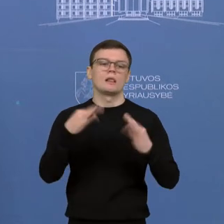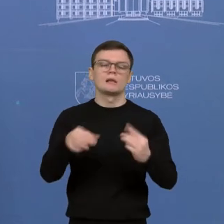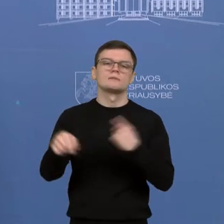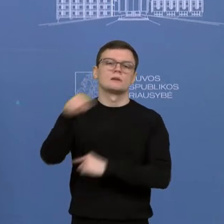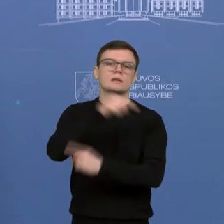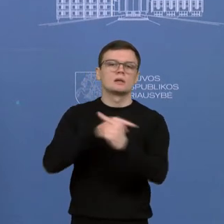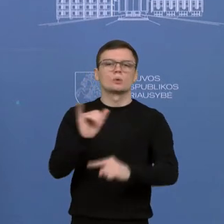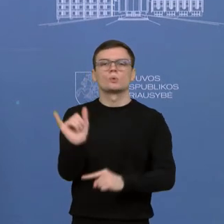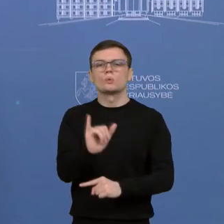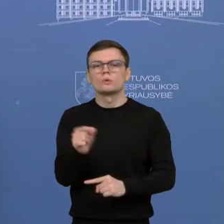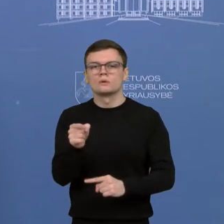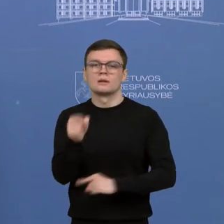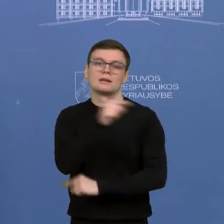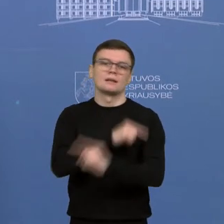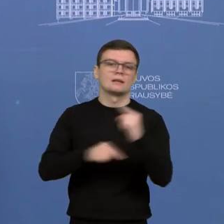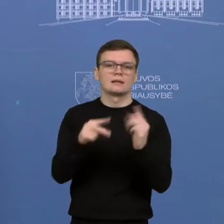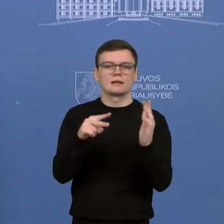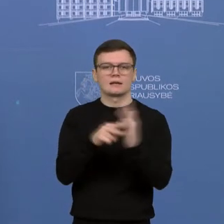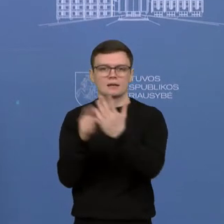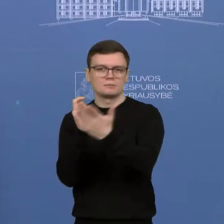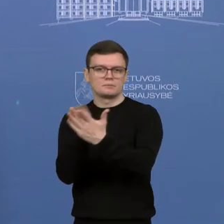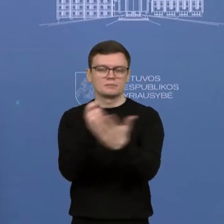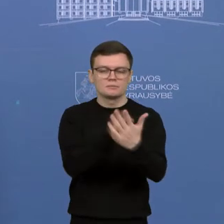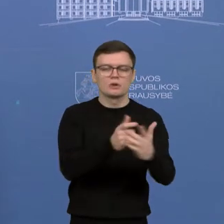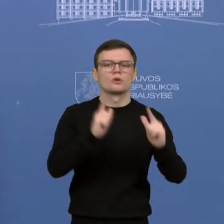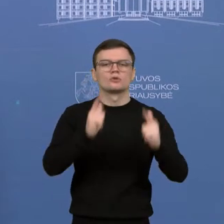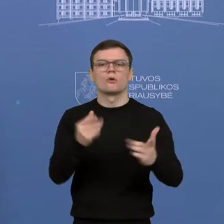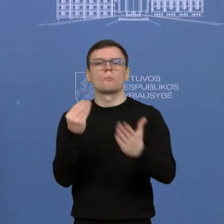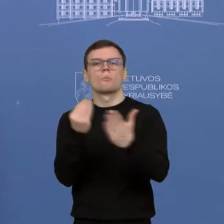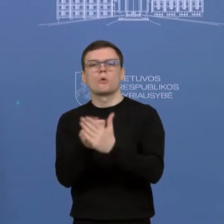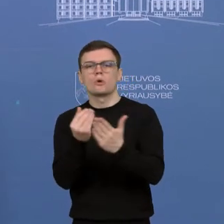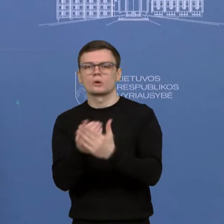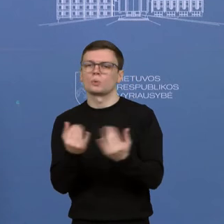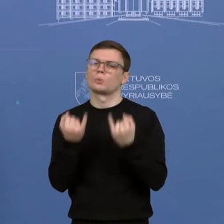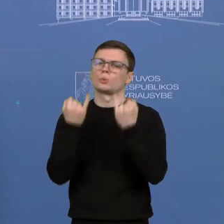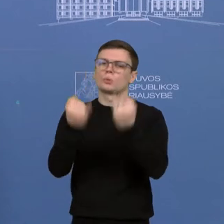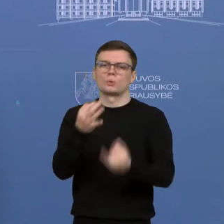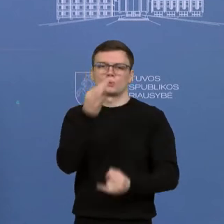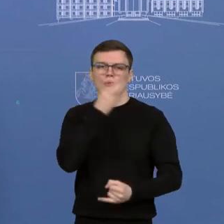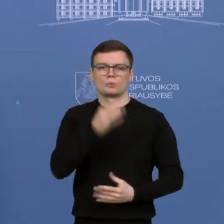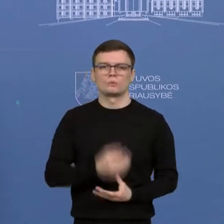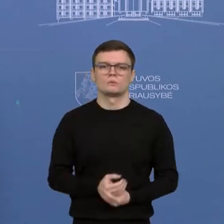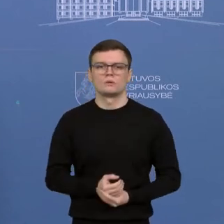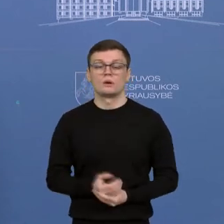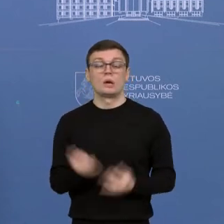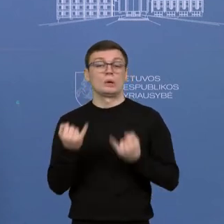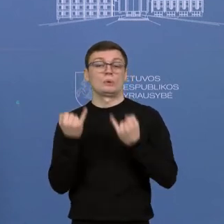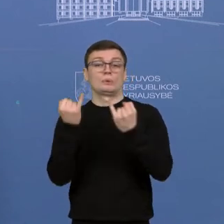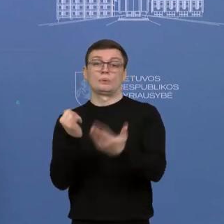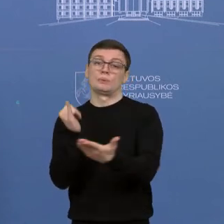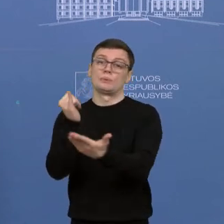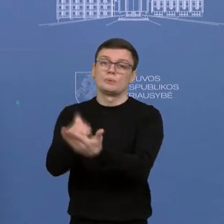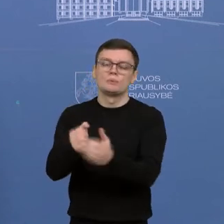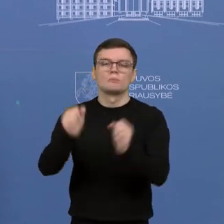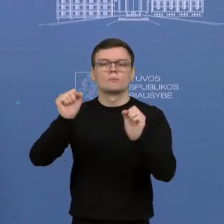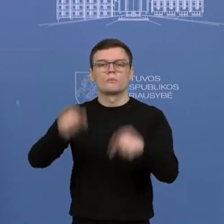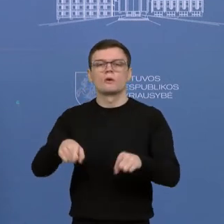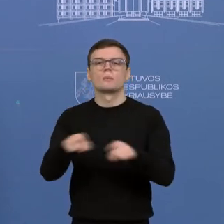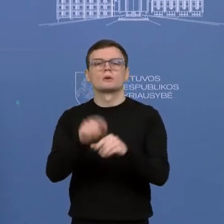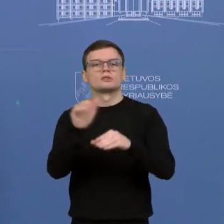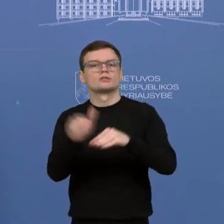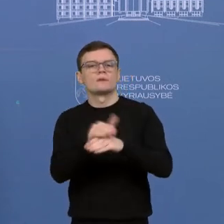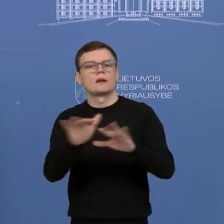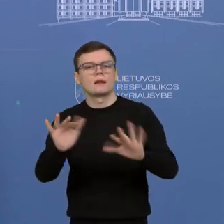nustato kainas, o ne mokesčių lengvatą. Kadangi tą patį lengvatos dydį amortizuoti gali